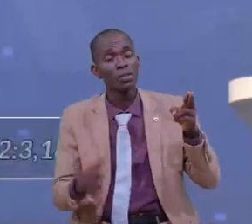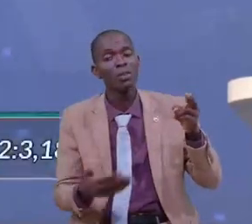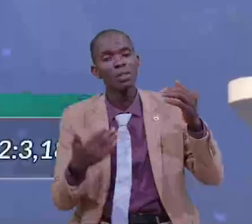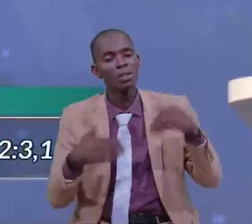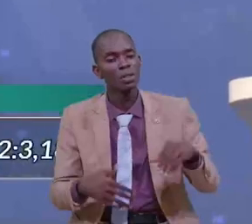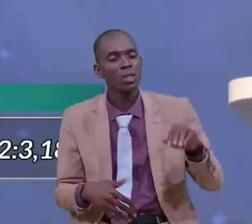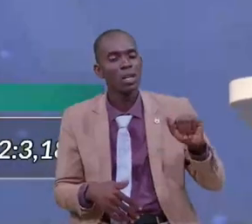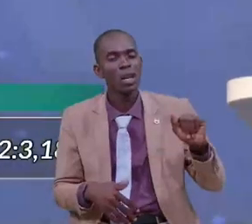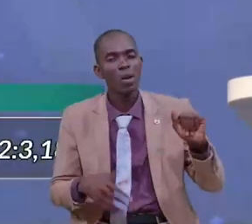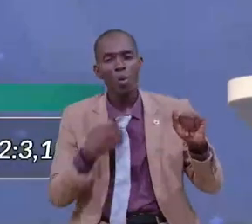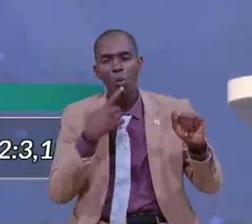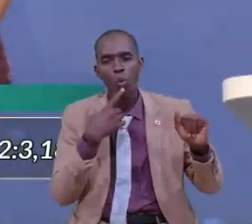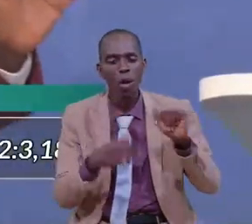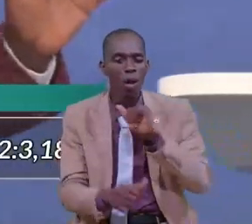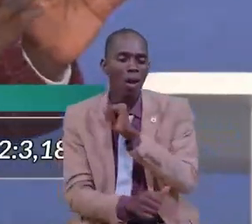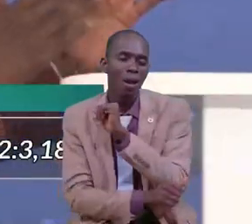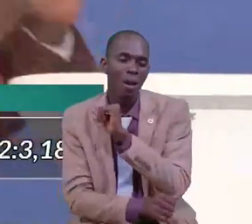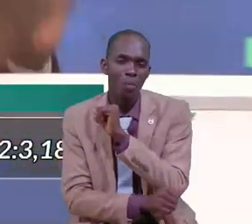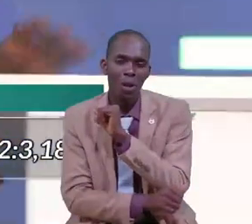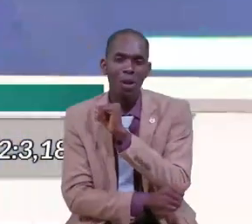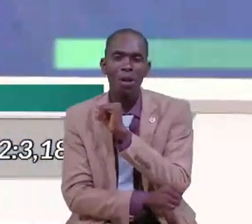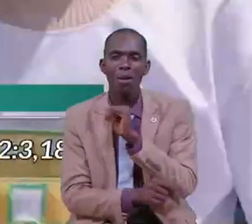A, c'est